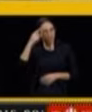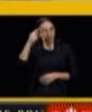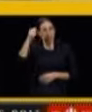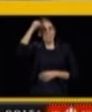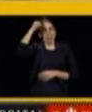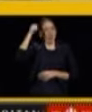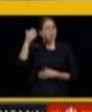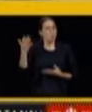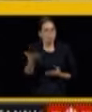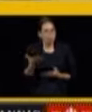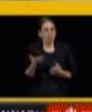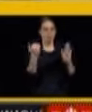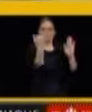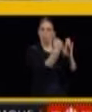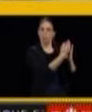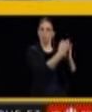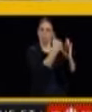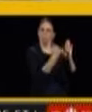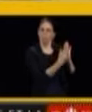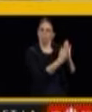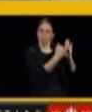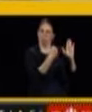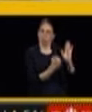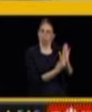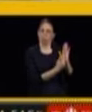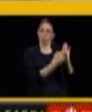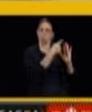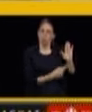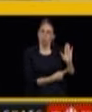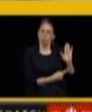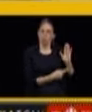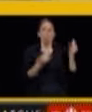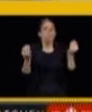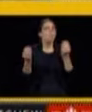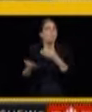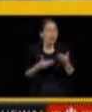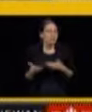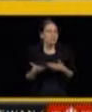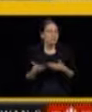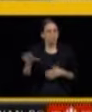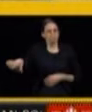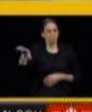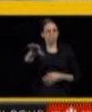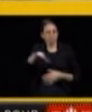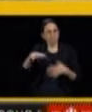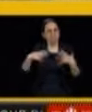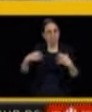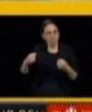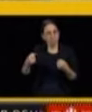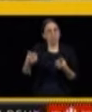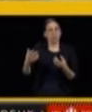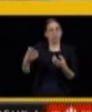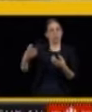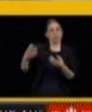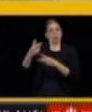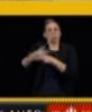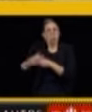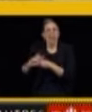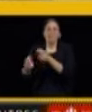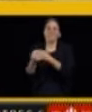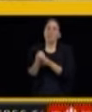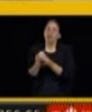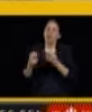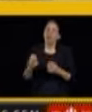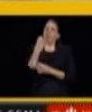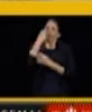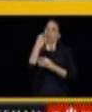les mesures à la fois, je vous dirais, en milieu de soins, qui est un milieu où il y a des personnes à haut risque, particulièrement dans les CHSLD, mais que le